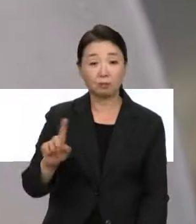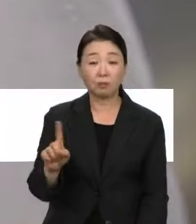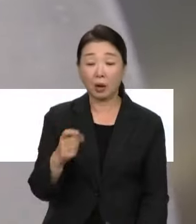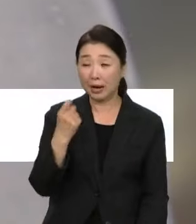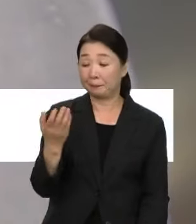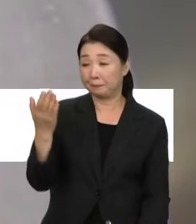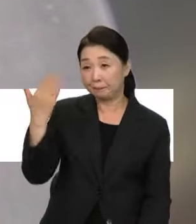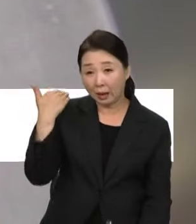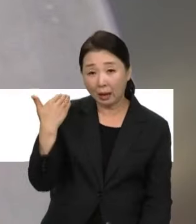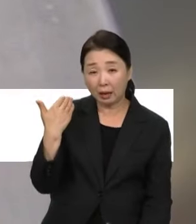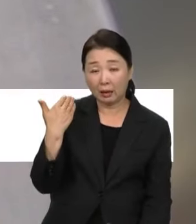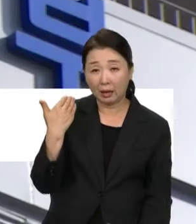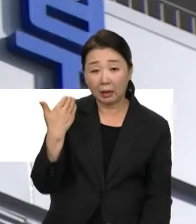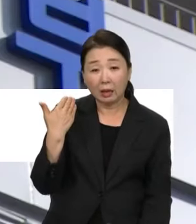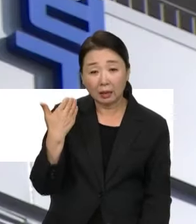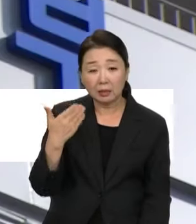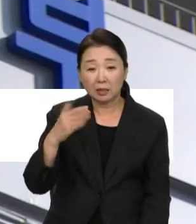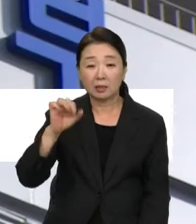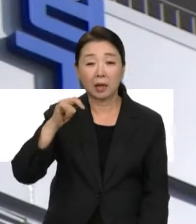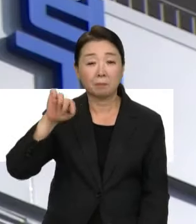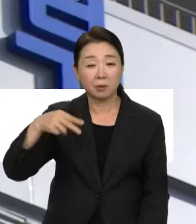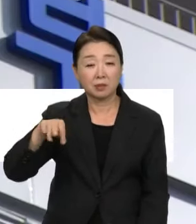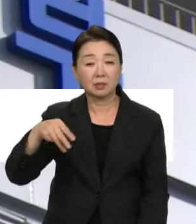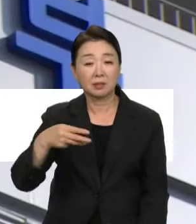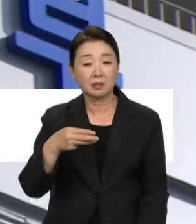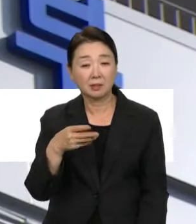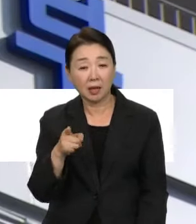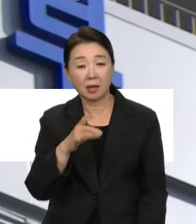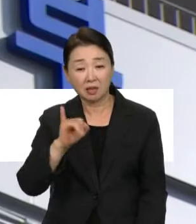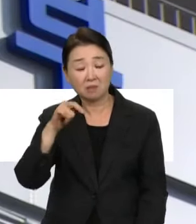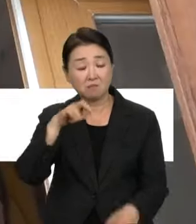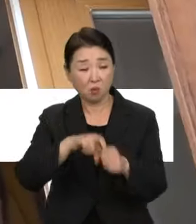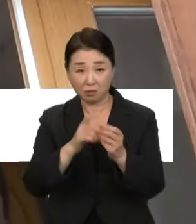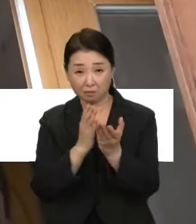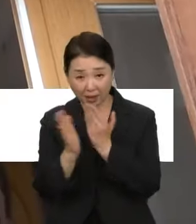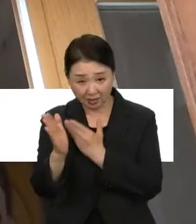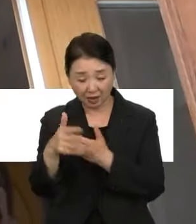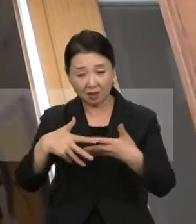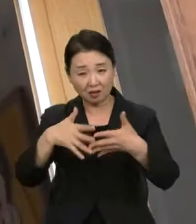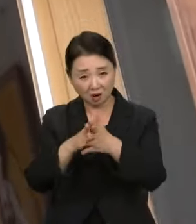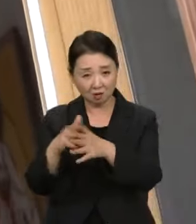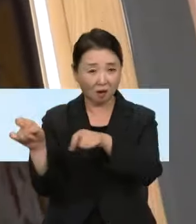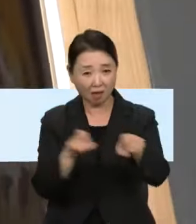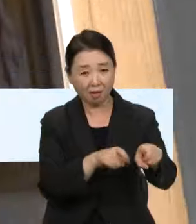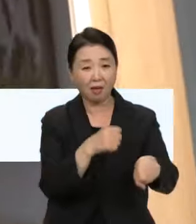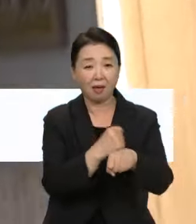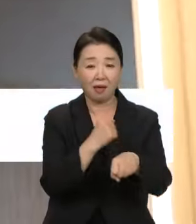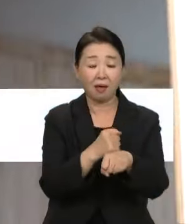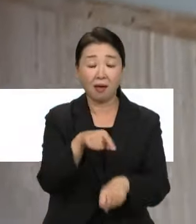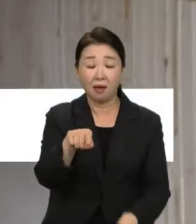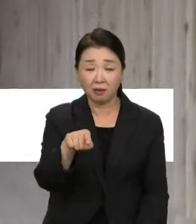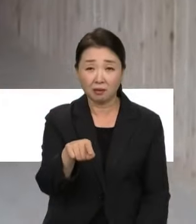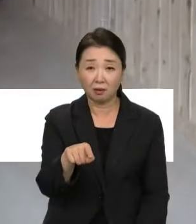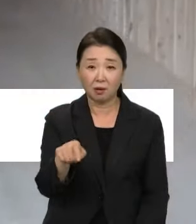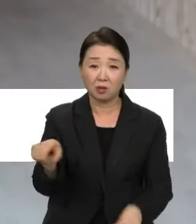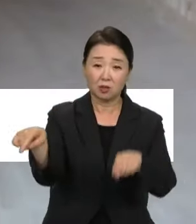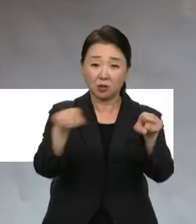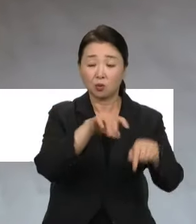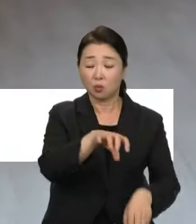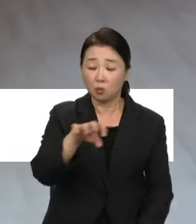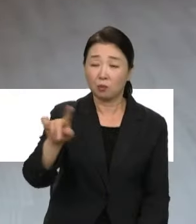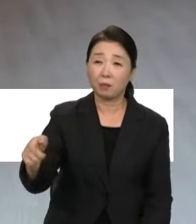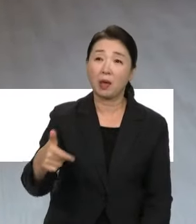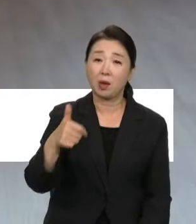템플스테이 목적에 맞지 않는다면서 철거하라고 했습니다. 문체부는 용화사를 포함해 전국 150개 사찰에 250억